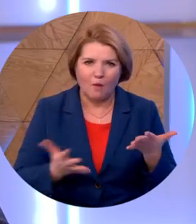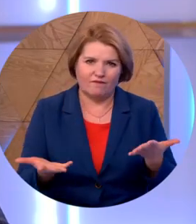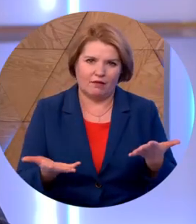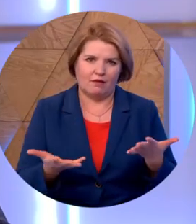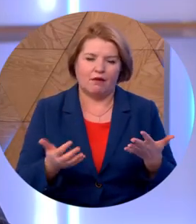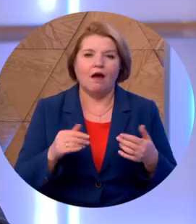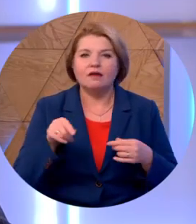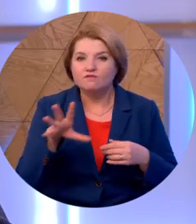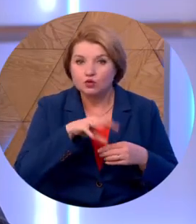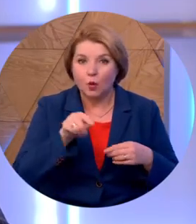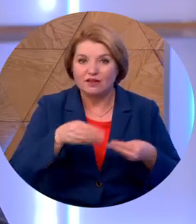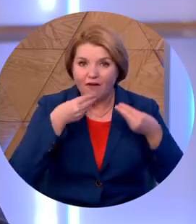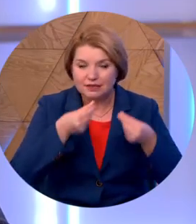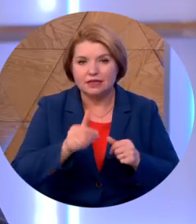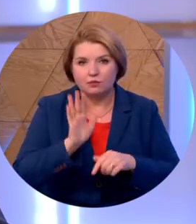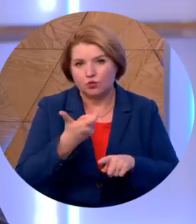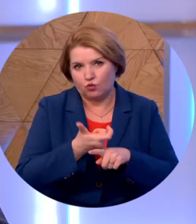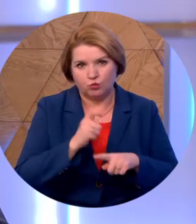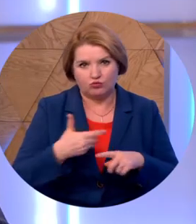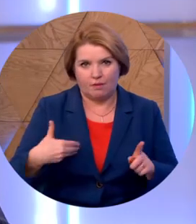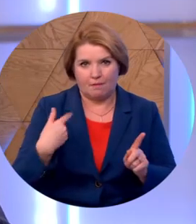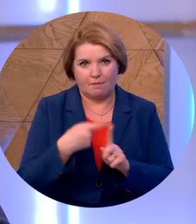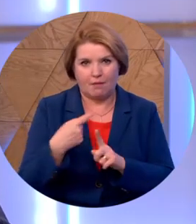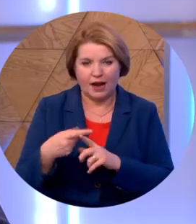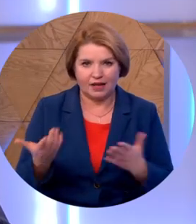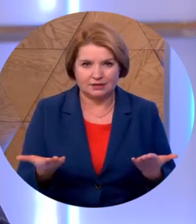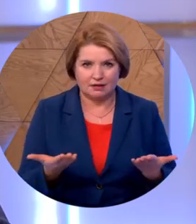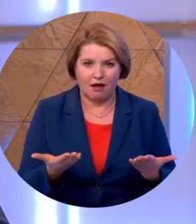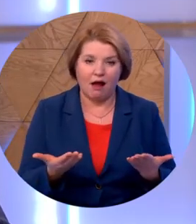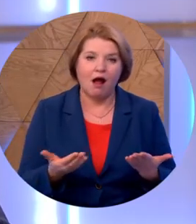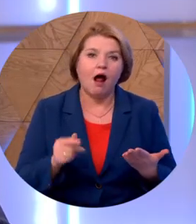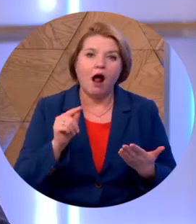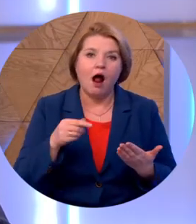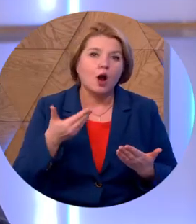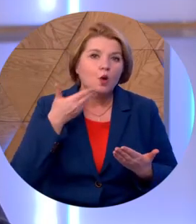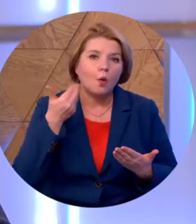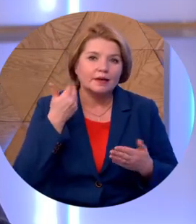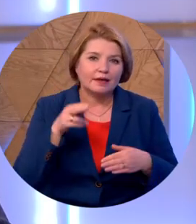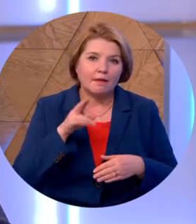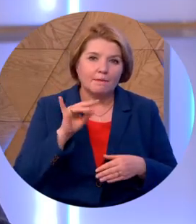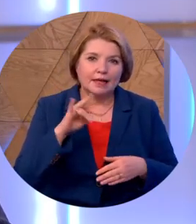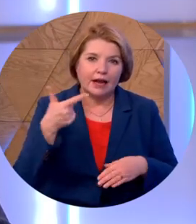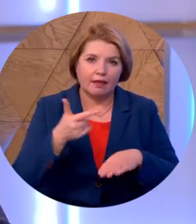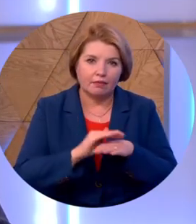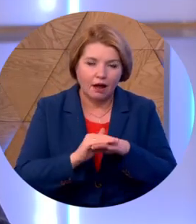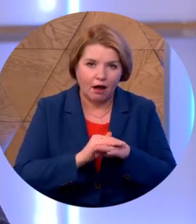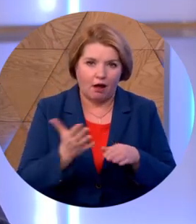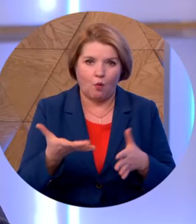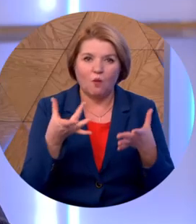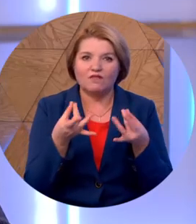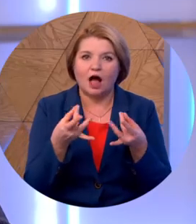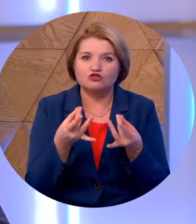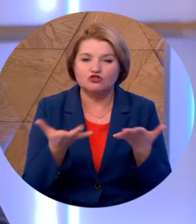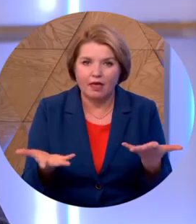воздействие уже будет очень полезным уже будет хорошо а лёгкие пилинги лёгкое увлажнение есть